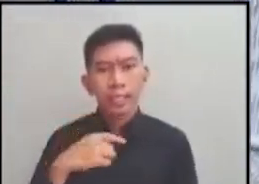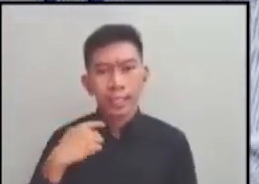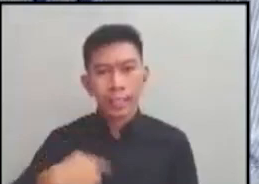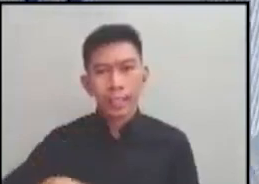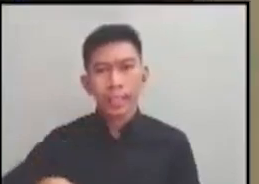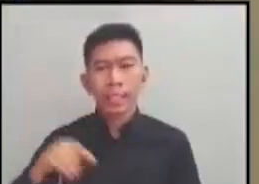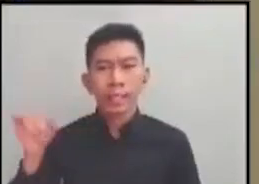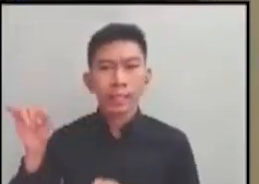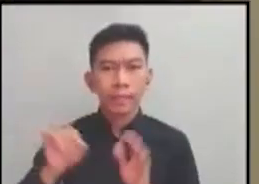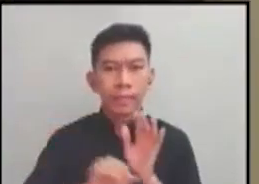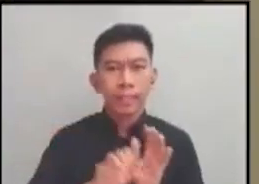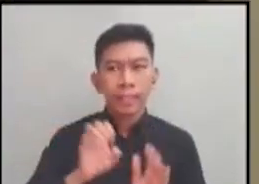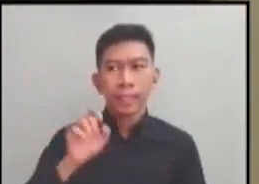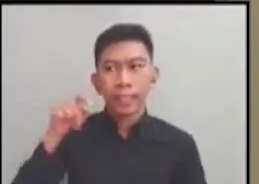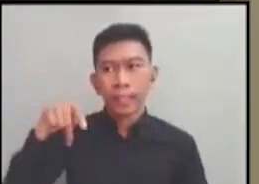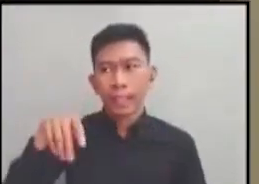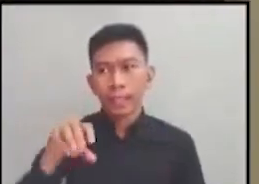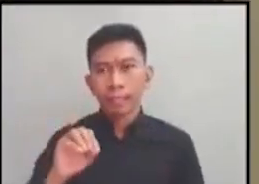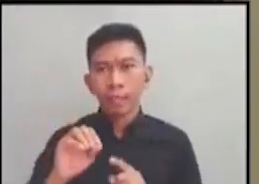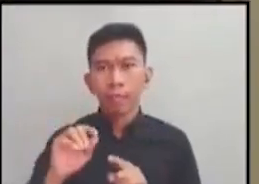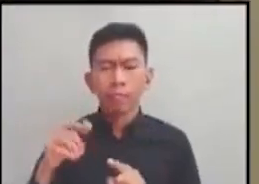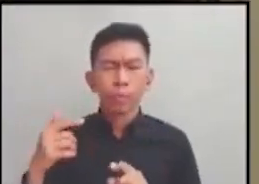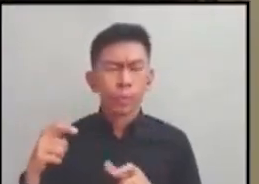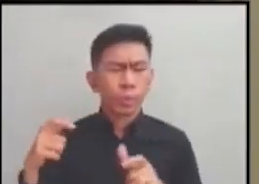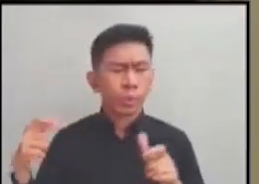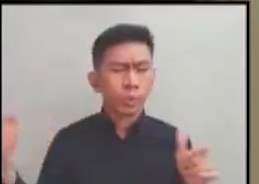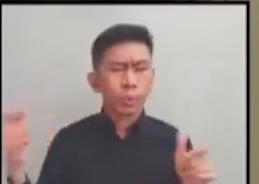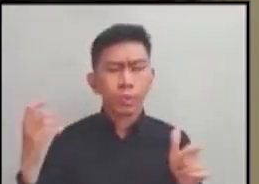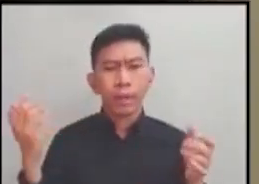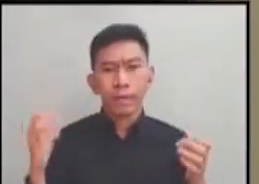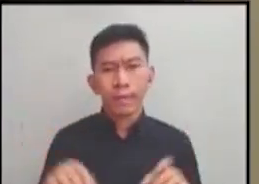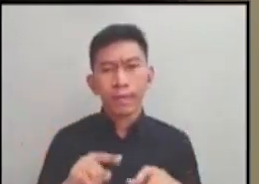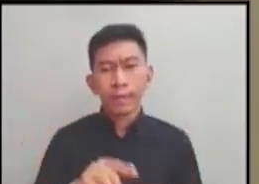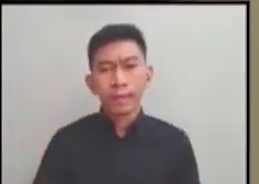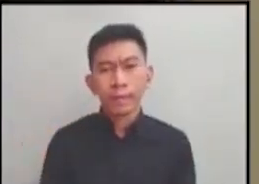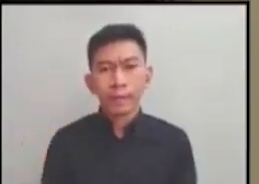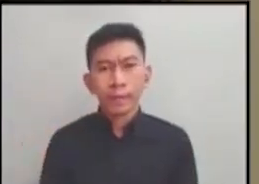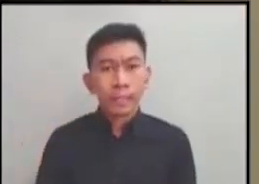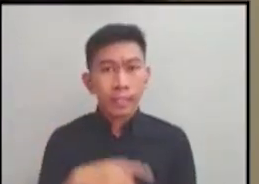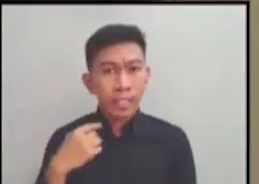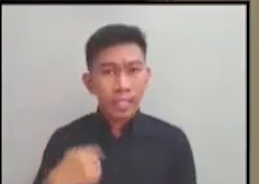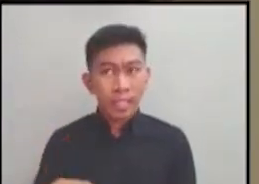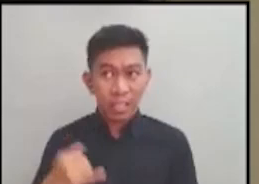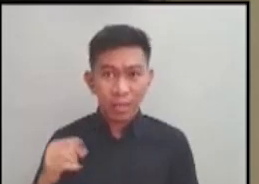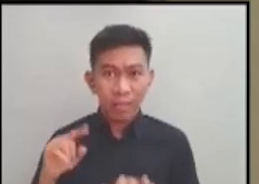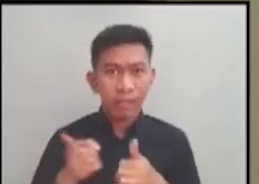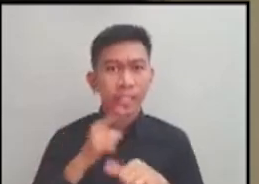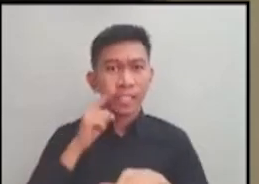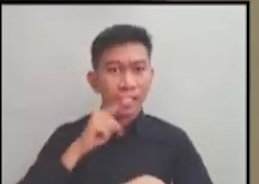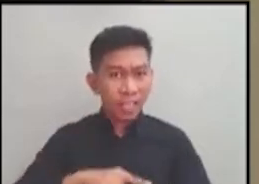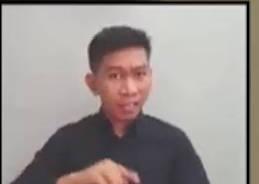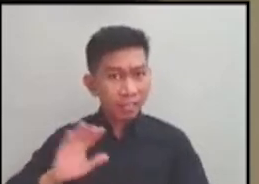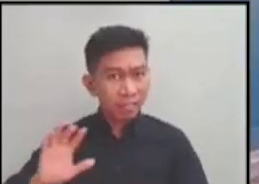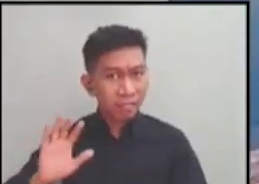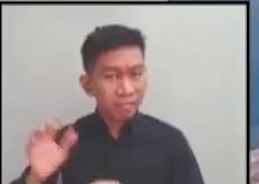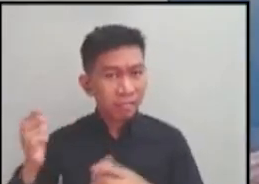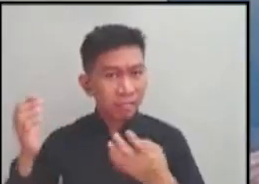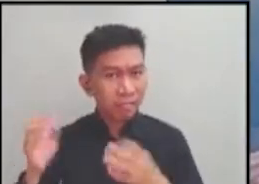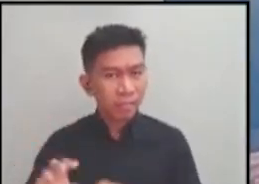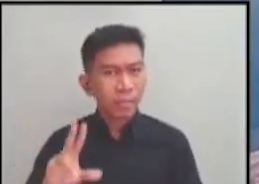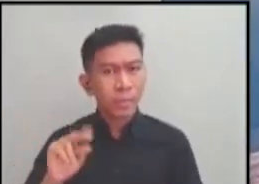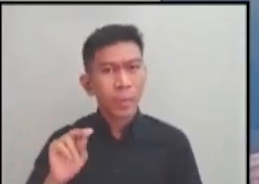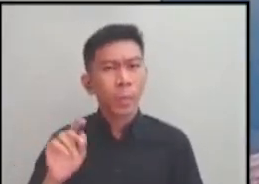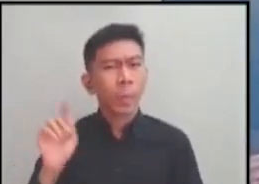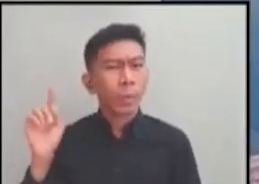imported products. Hindi ito ang unang pagkakataon na nag-organisa ang China Public Diplomacy Association ng ganitong programa.